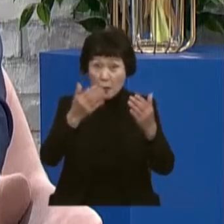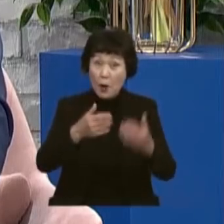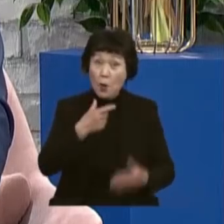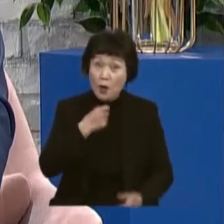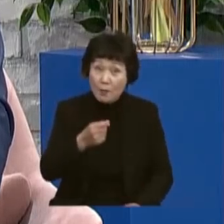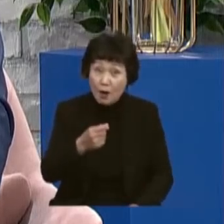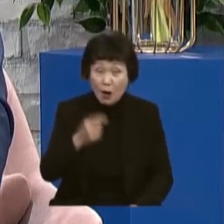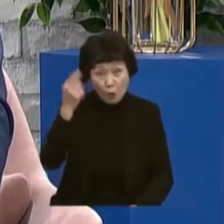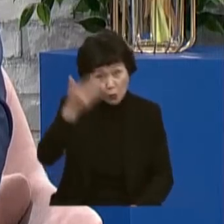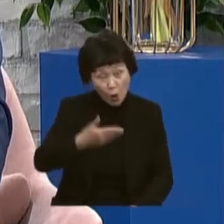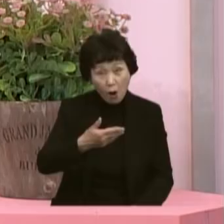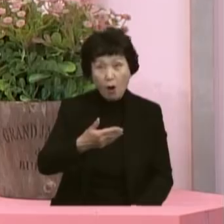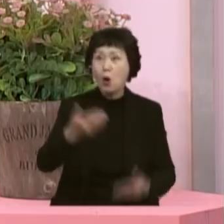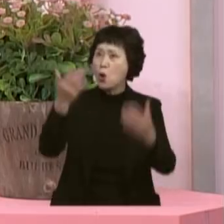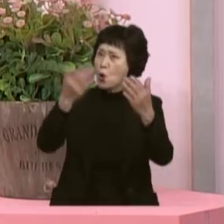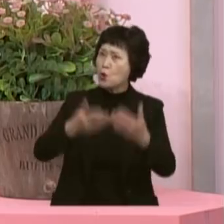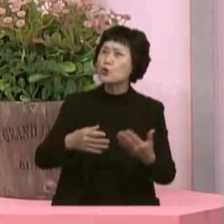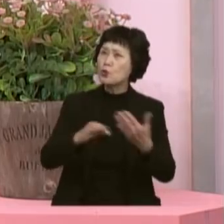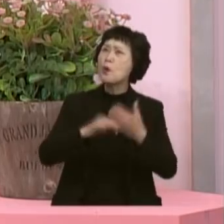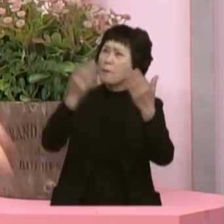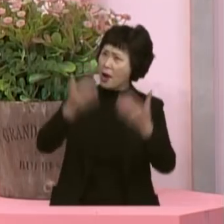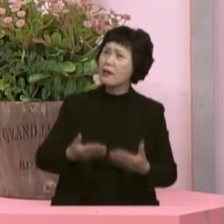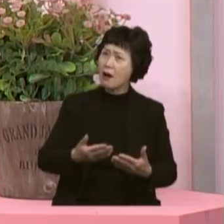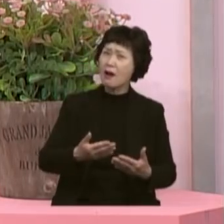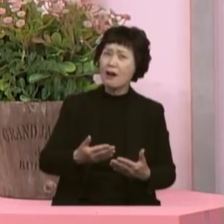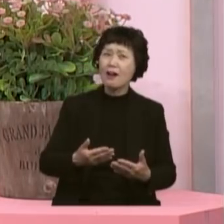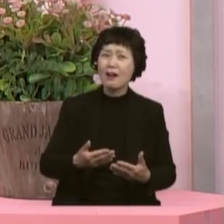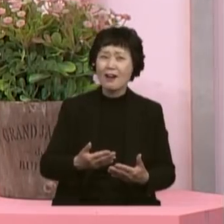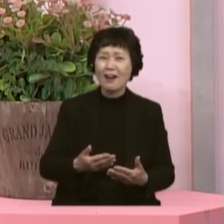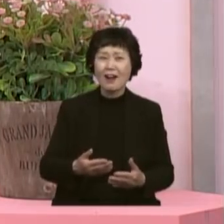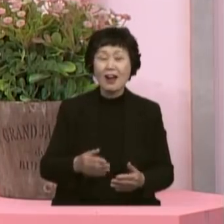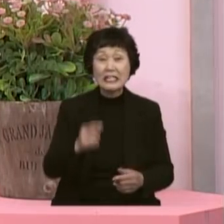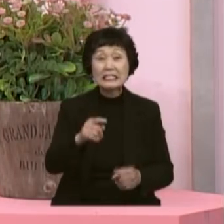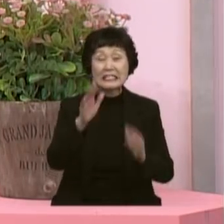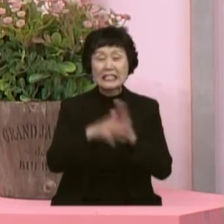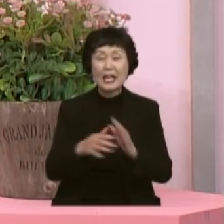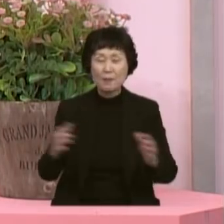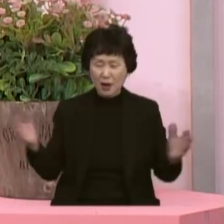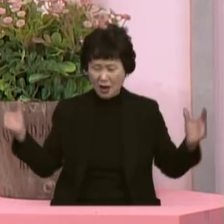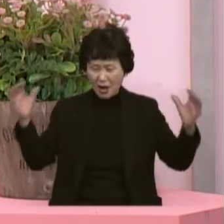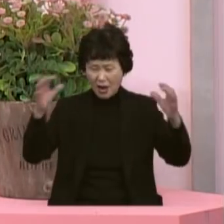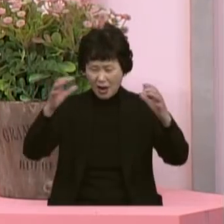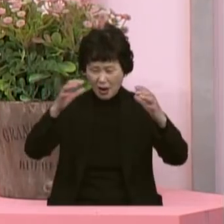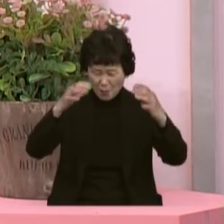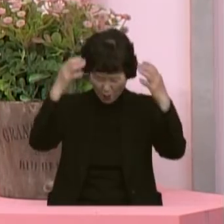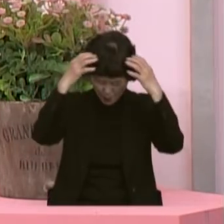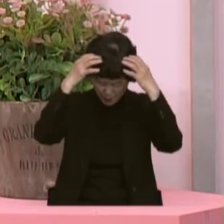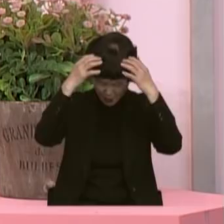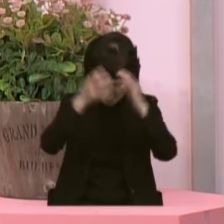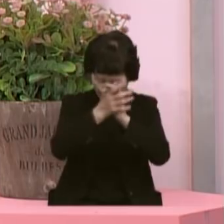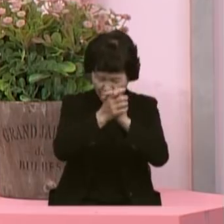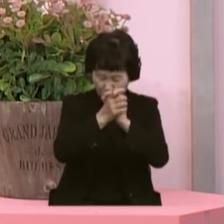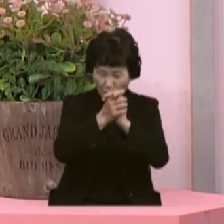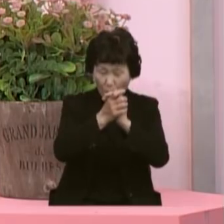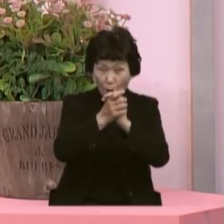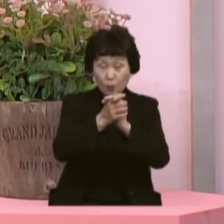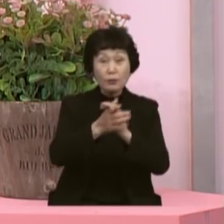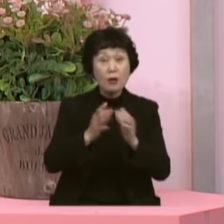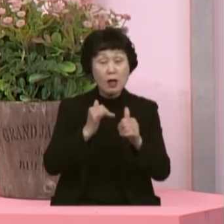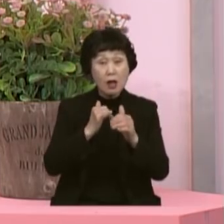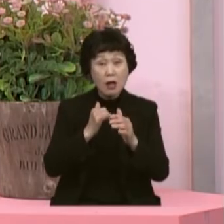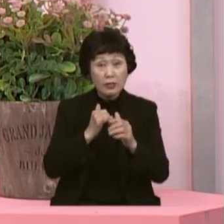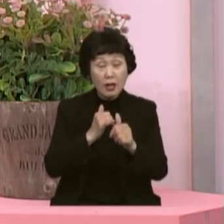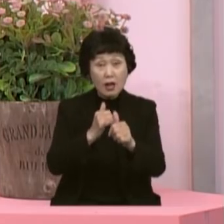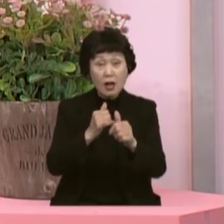그래가지고 그들이 막 기도하고 막 네, 방언들 네. 하시기 시작하는데 네. 뭐지? 그러다가 저도 뭐 따라서 기도하고 방언하고